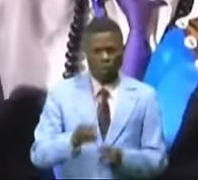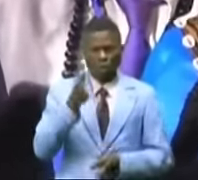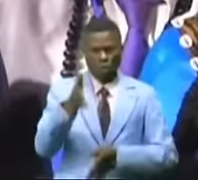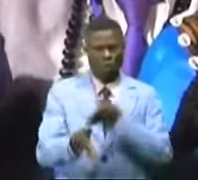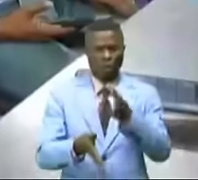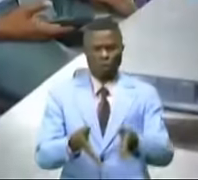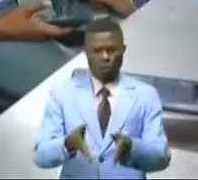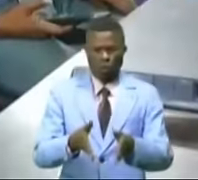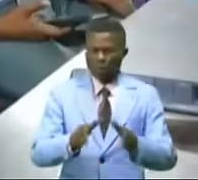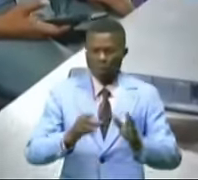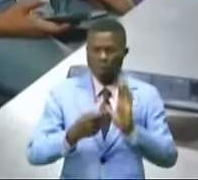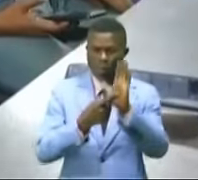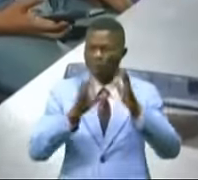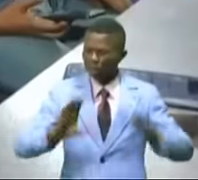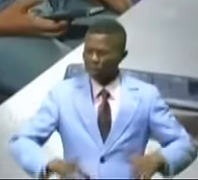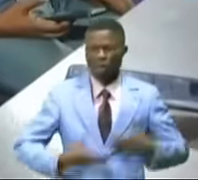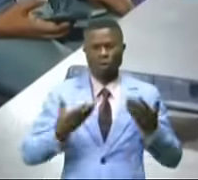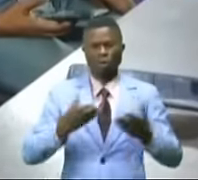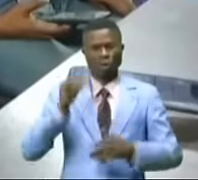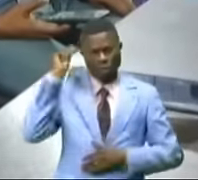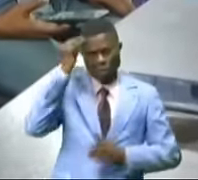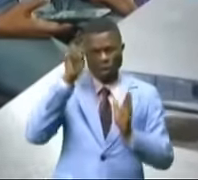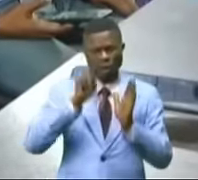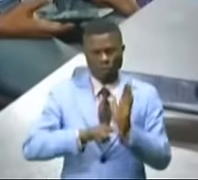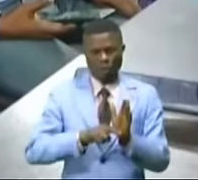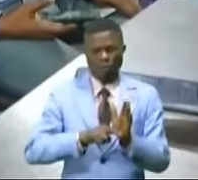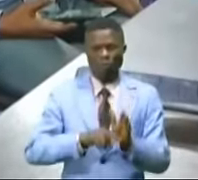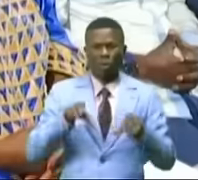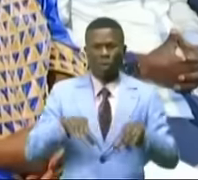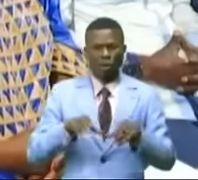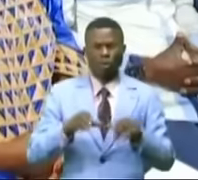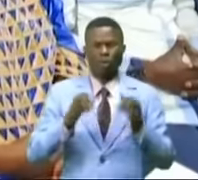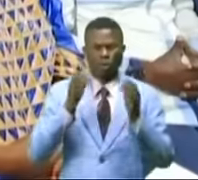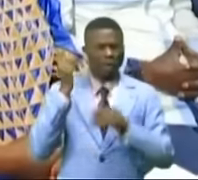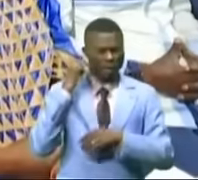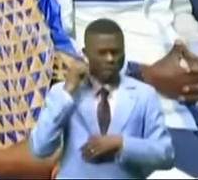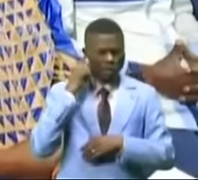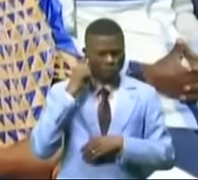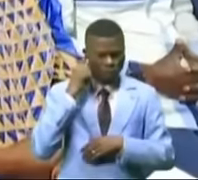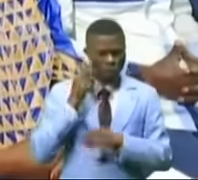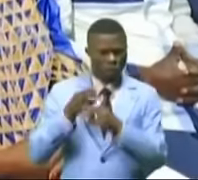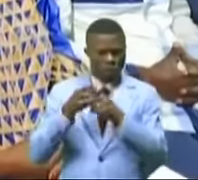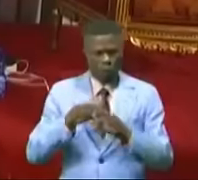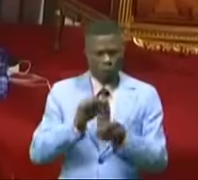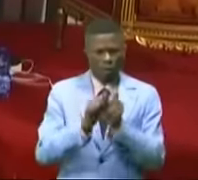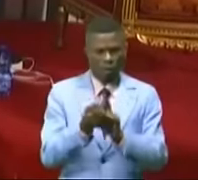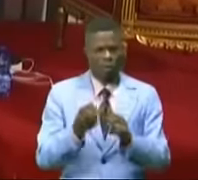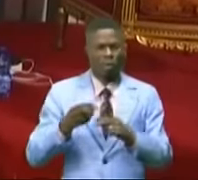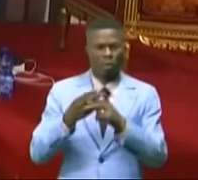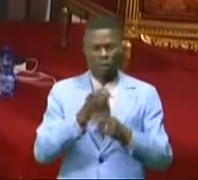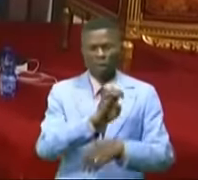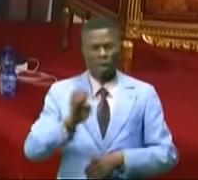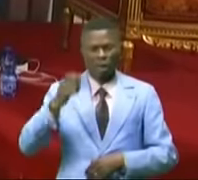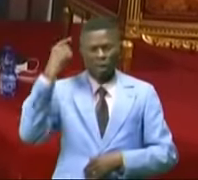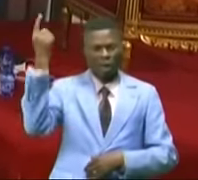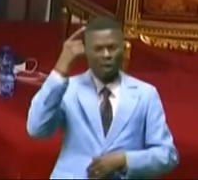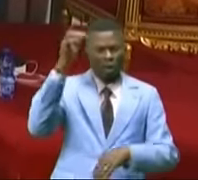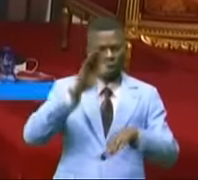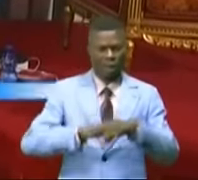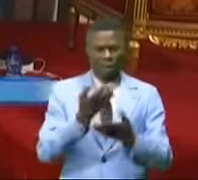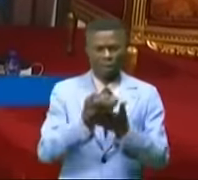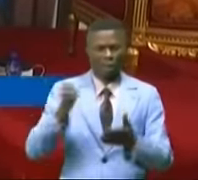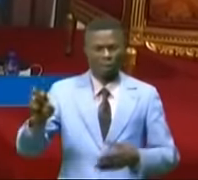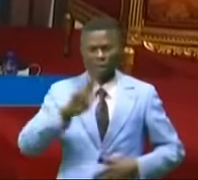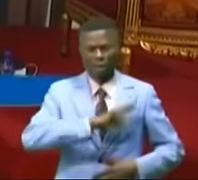de colère. Les gouvernements congolais restent attentifs et suivent de près la situation sécuritaire et humanitaire qui prévaut dans la